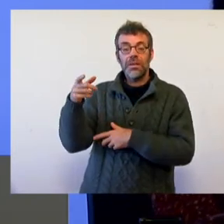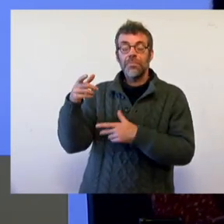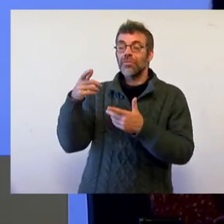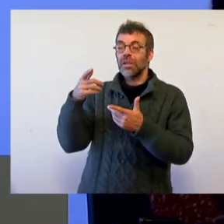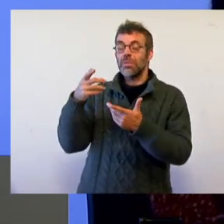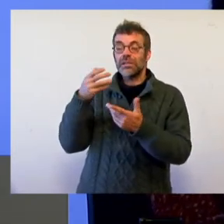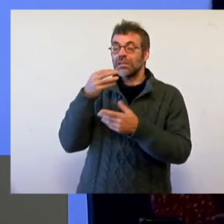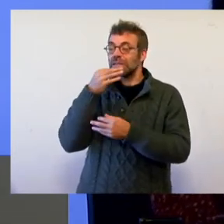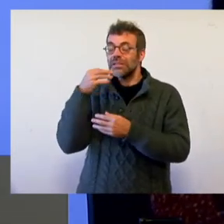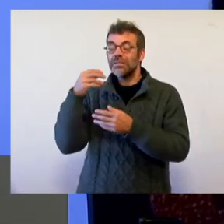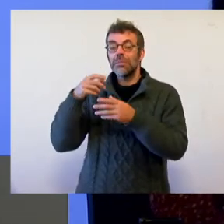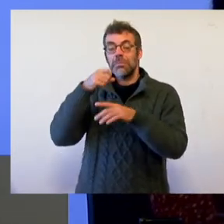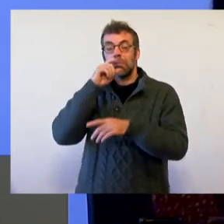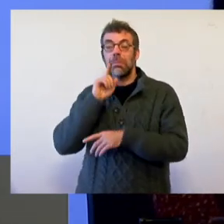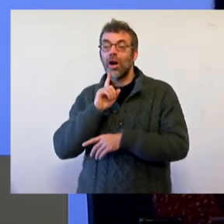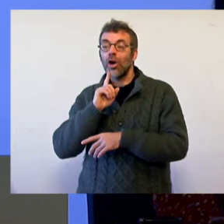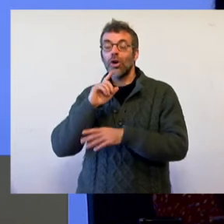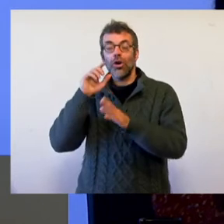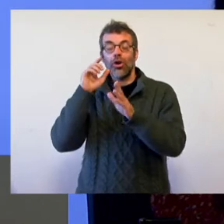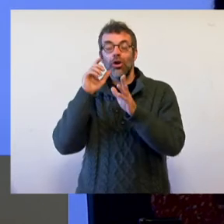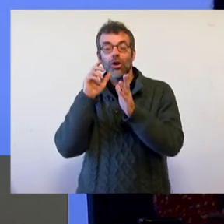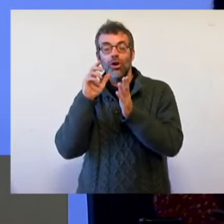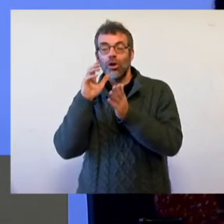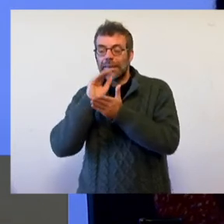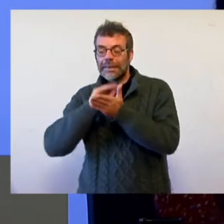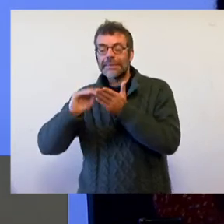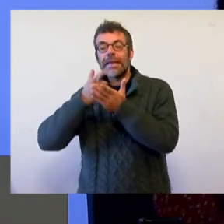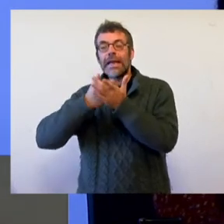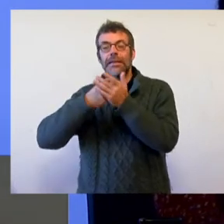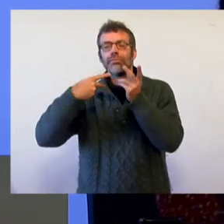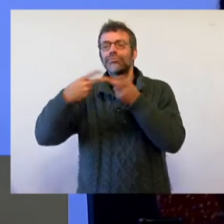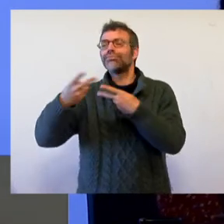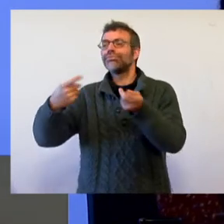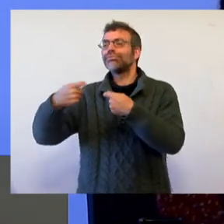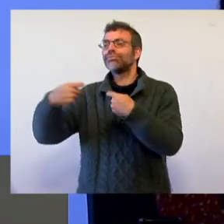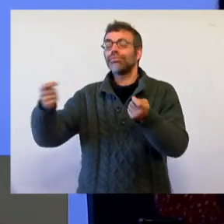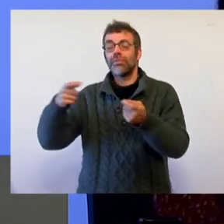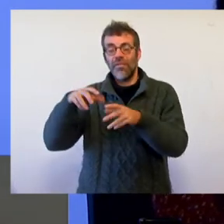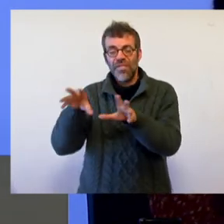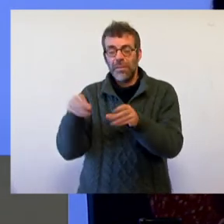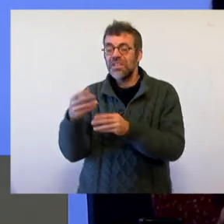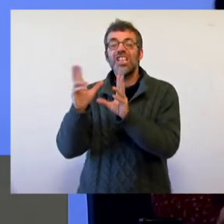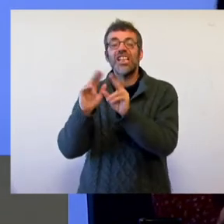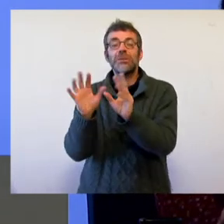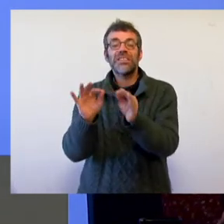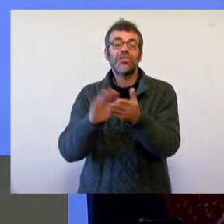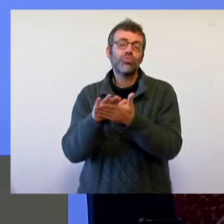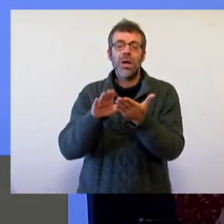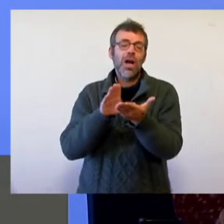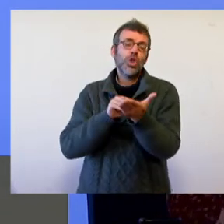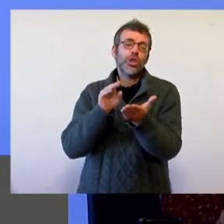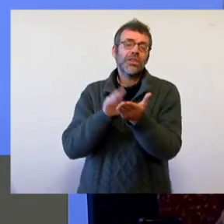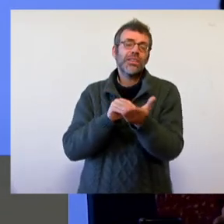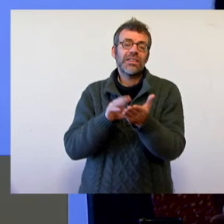donc, pendant un jour, la cantine, elle est fermée. Et le service public, il n'est pas rendu. Ça a été un choix